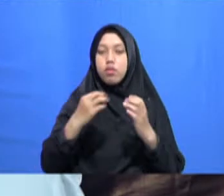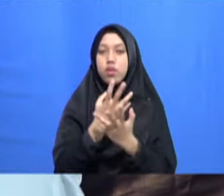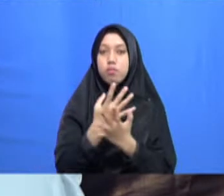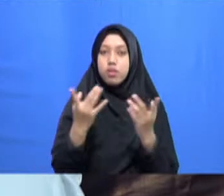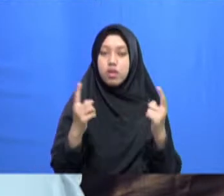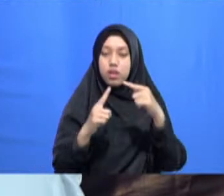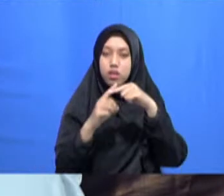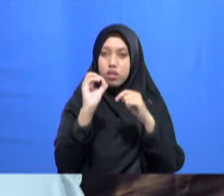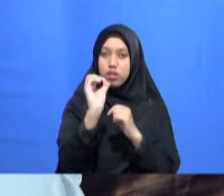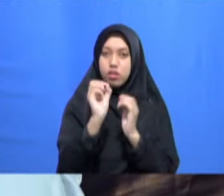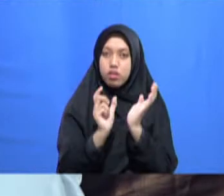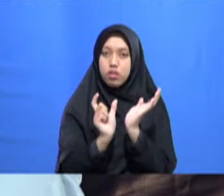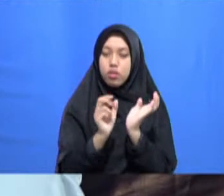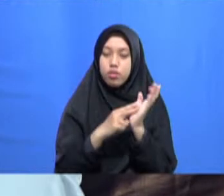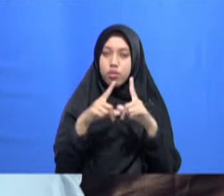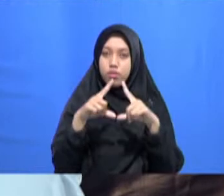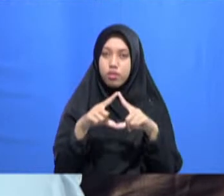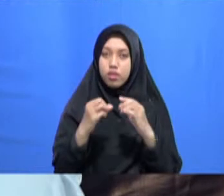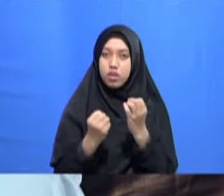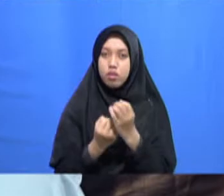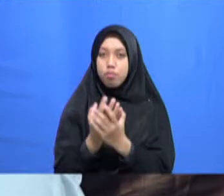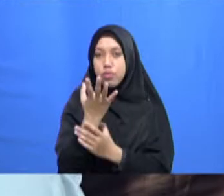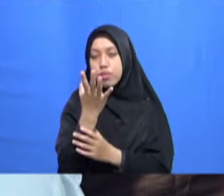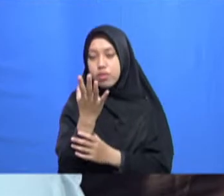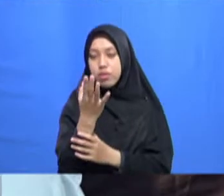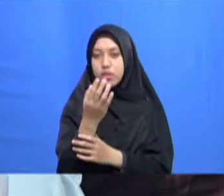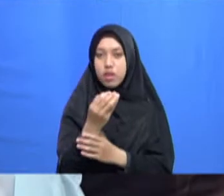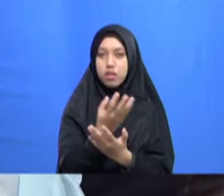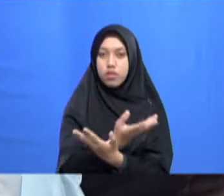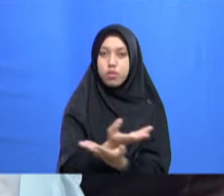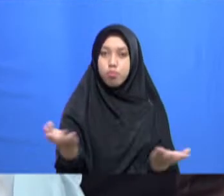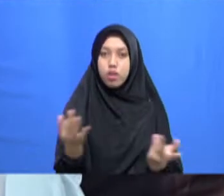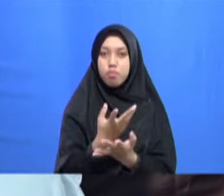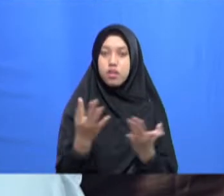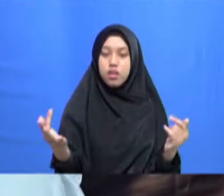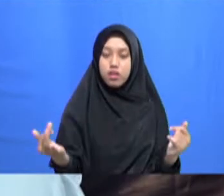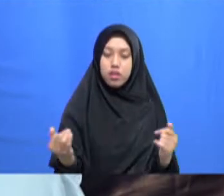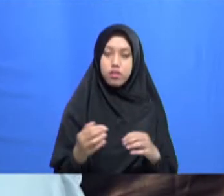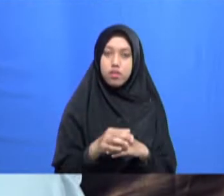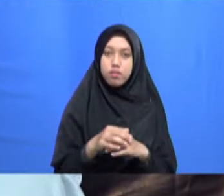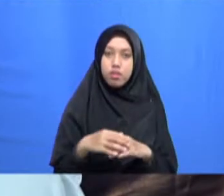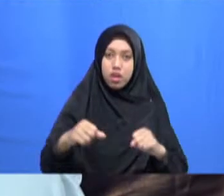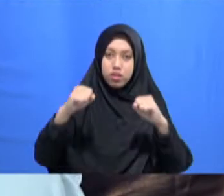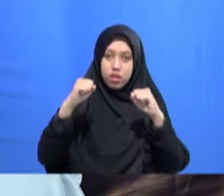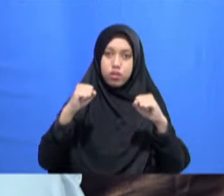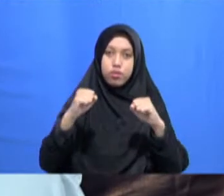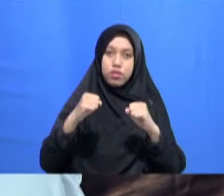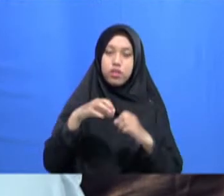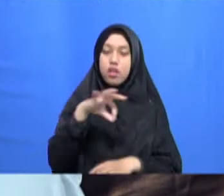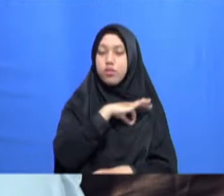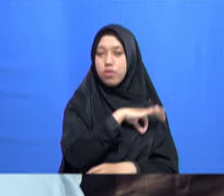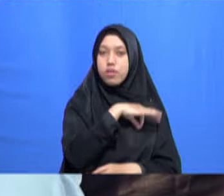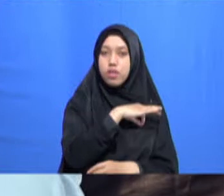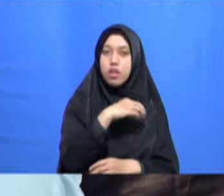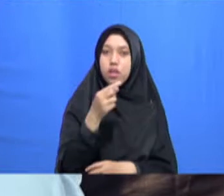Tujuan Una-Una dengan mewujudkan seluruh masyarakat dan aparatur pemerintah yang tangguh secara sosial,